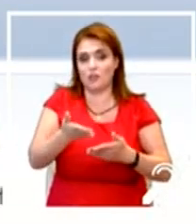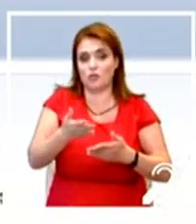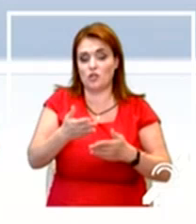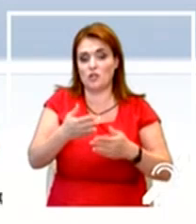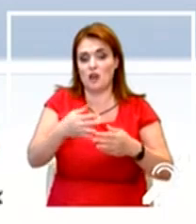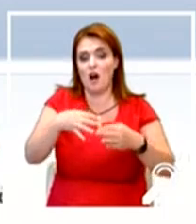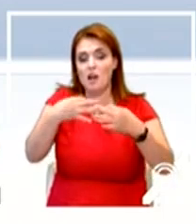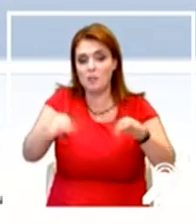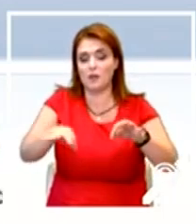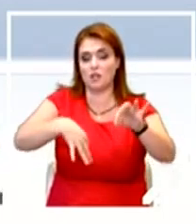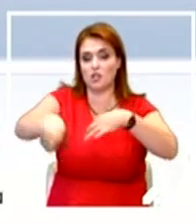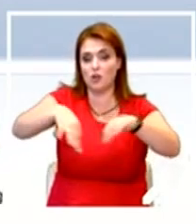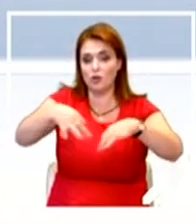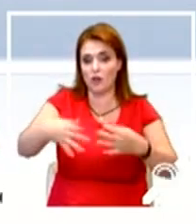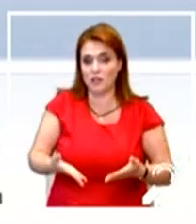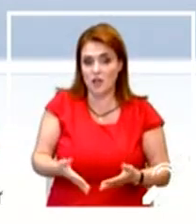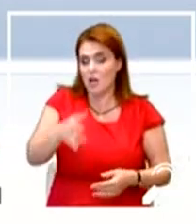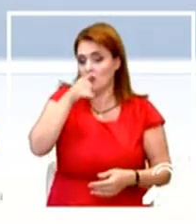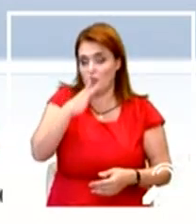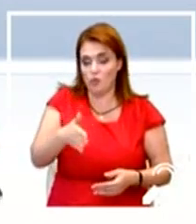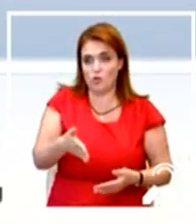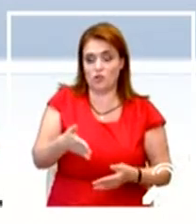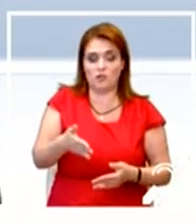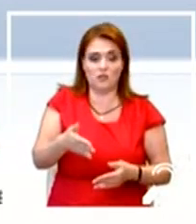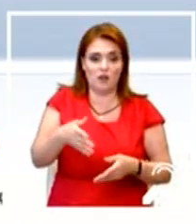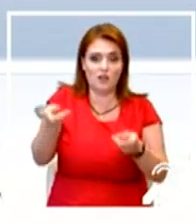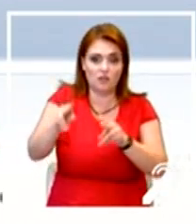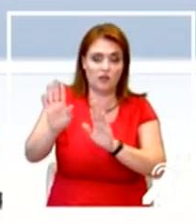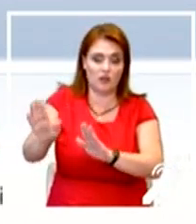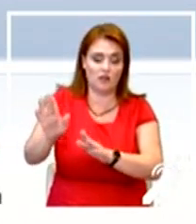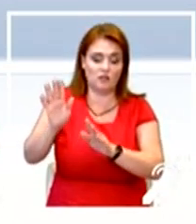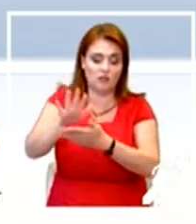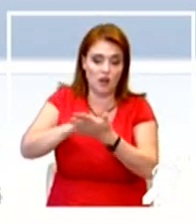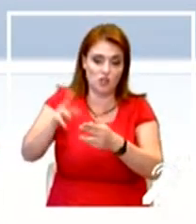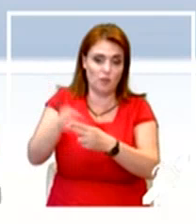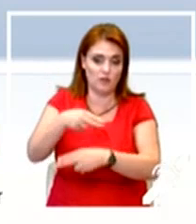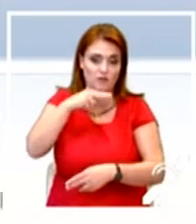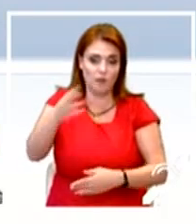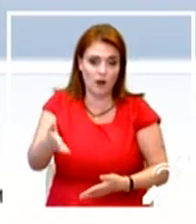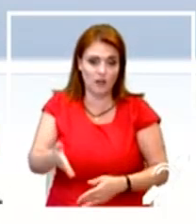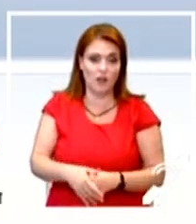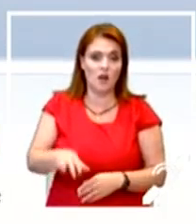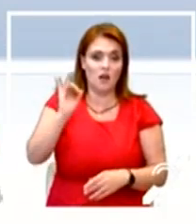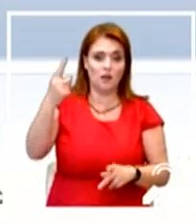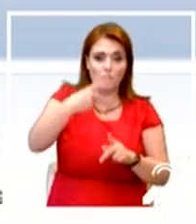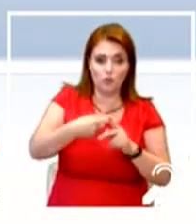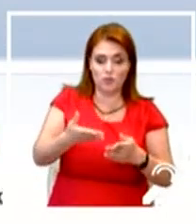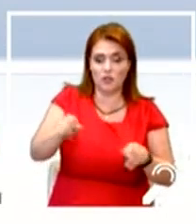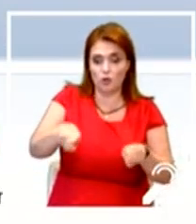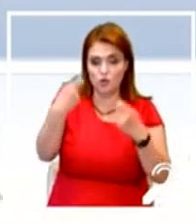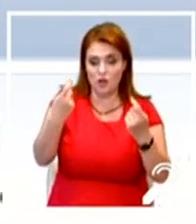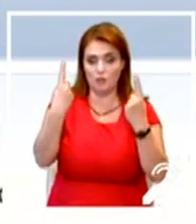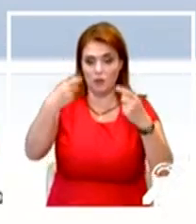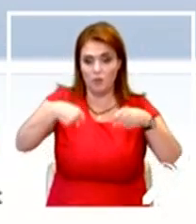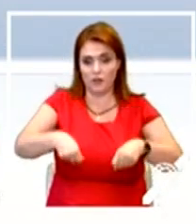ale drepturilor omului în regiune nu mai pot fi tolerate. În consecință, autoritățile constituționale ale Republicii Moldova vor aplica măsuri